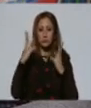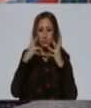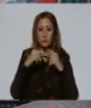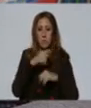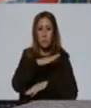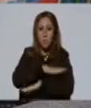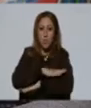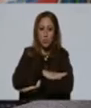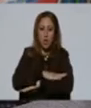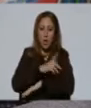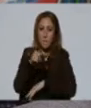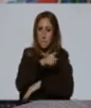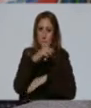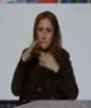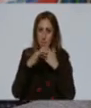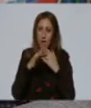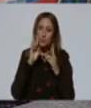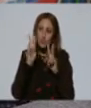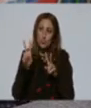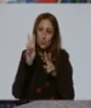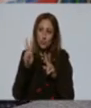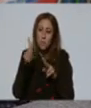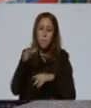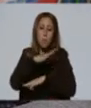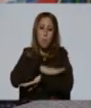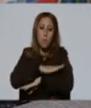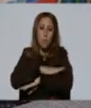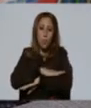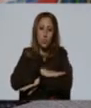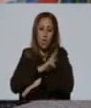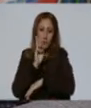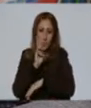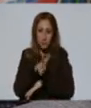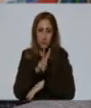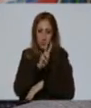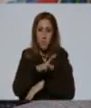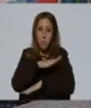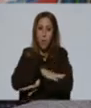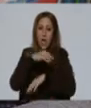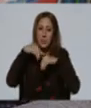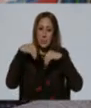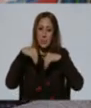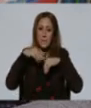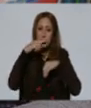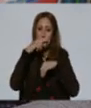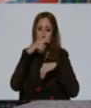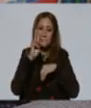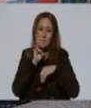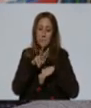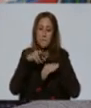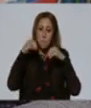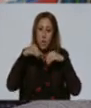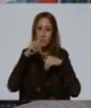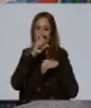محترمة من ساعة ما أنا كمان شفتها في شغل، فأنا مش إن أنا كنت بس أنا شفتها في شغل وعشرتها في شغل وقعدنا شهور بنصور